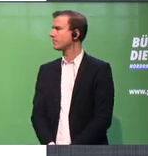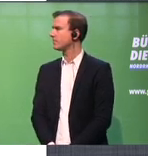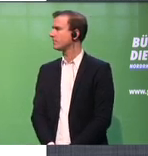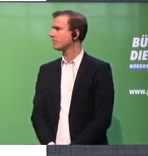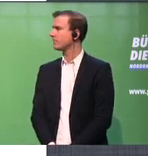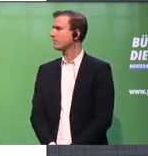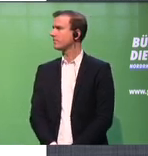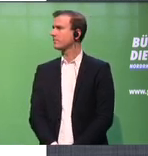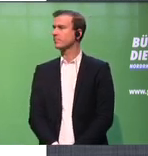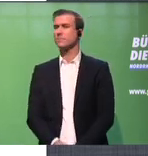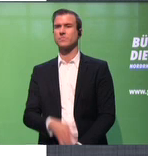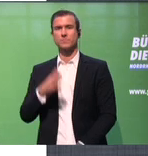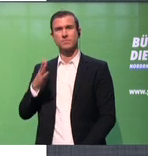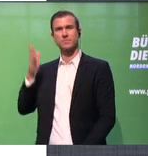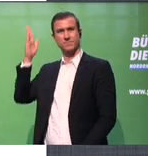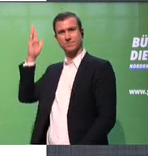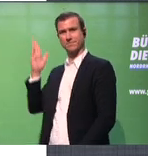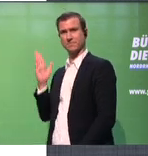So, auch den